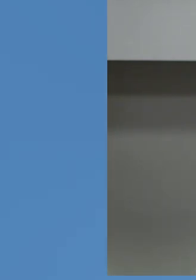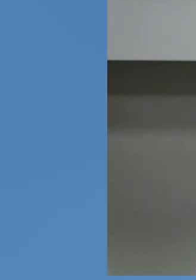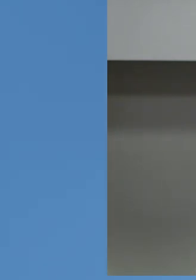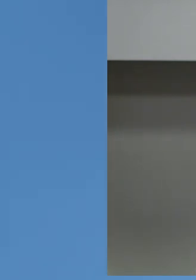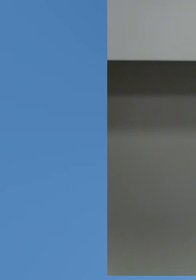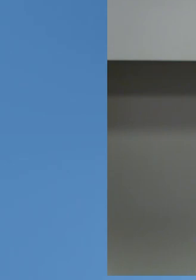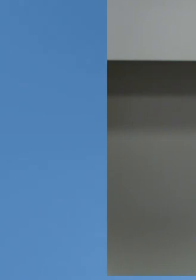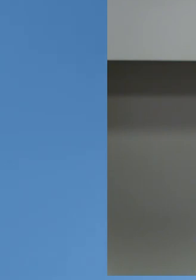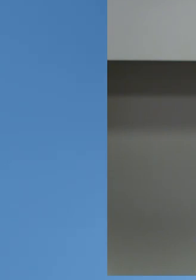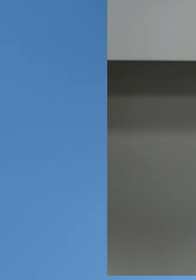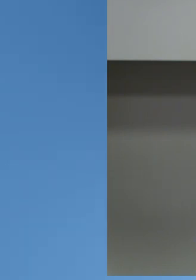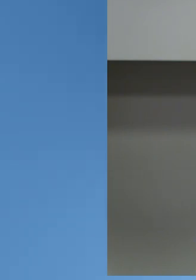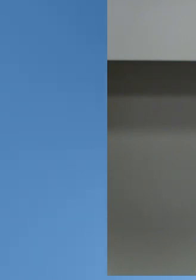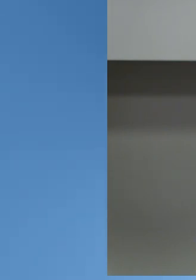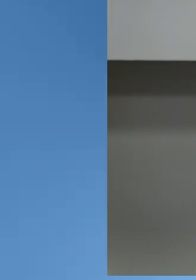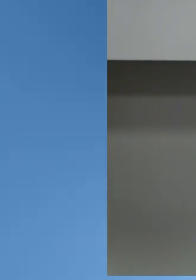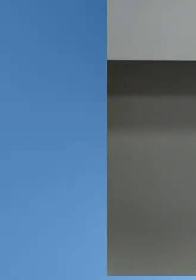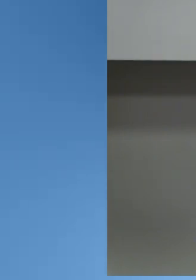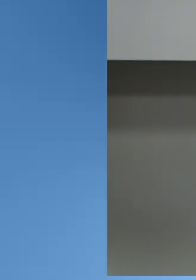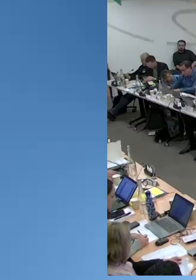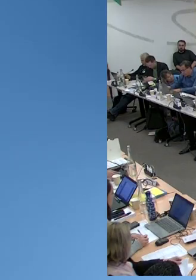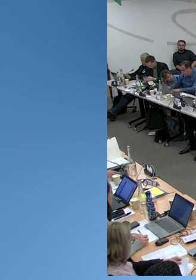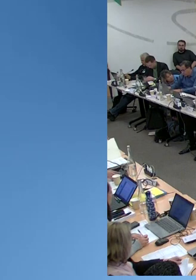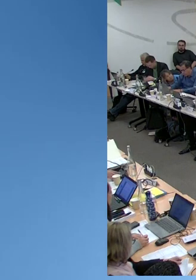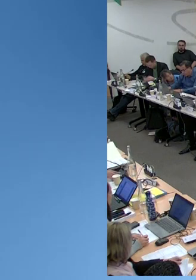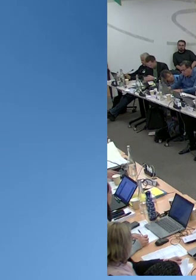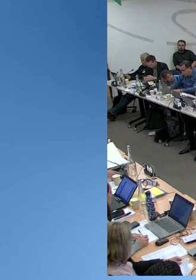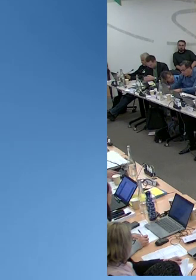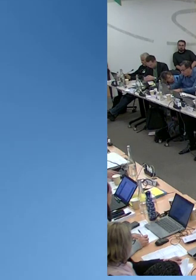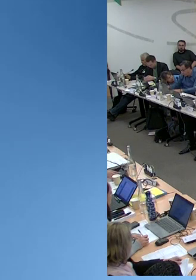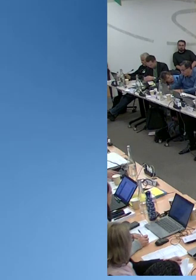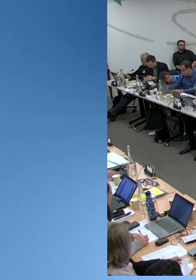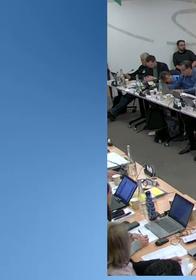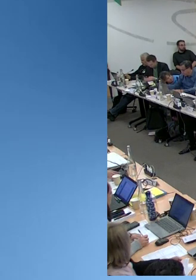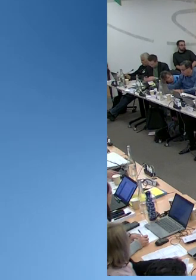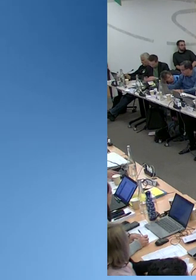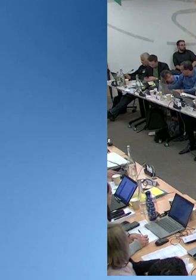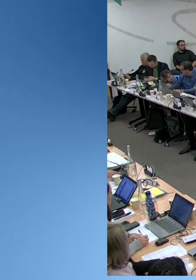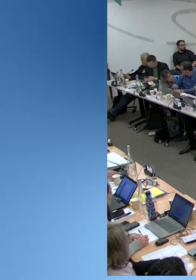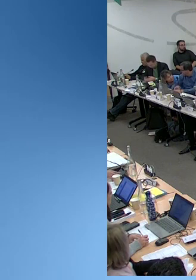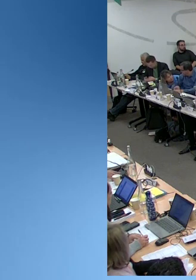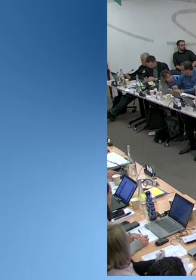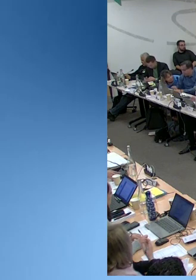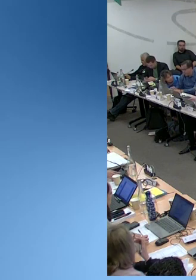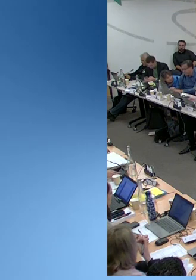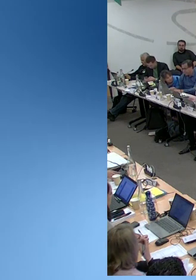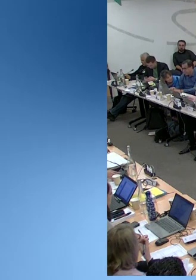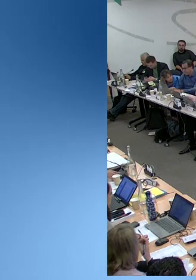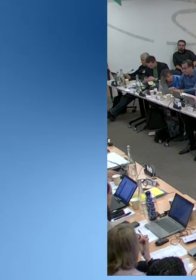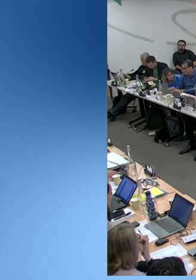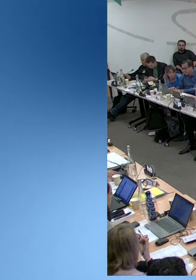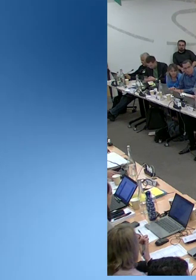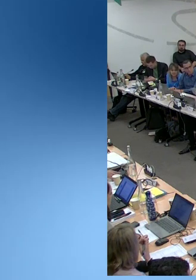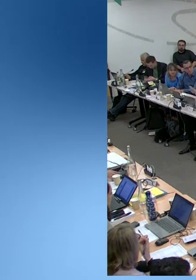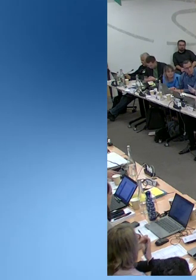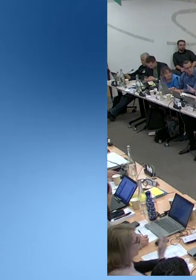vote non abstention d'oscddc vote favorable des autres groupes délibération adopté la 29 signature